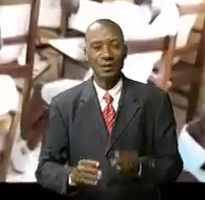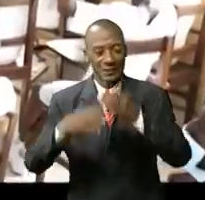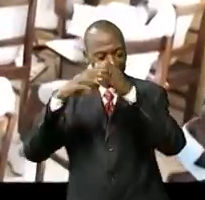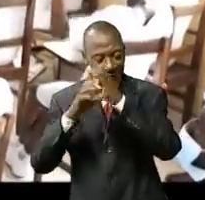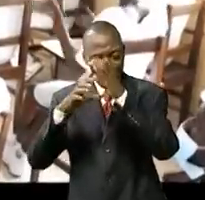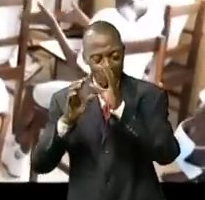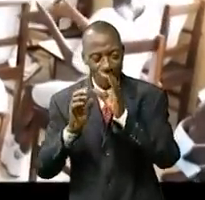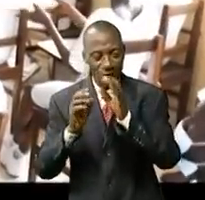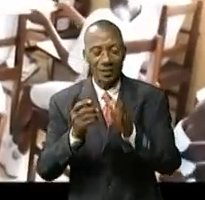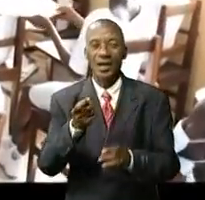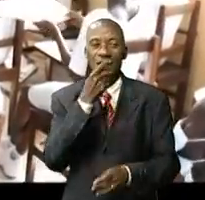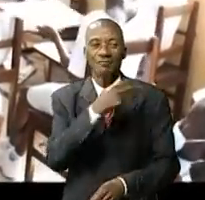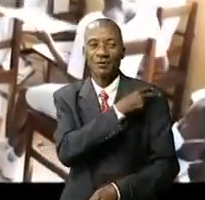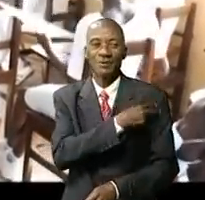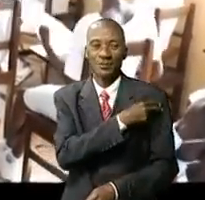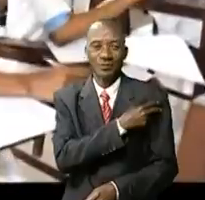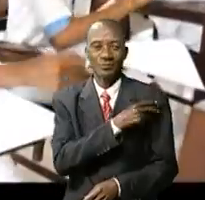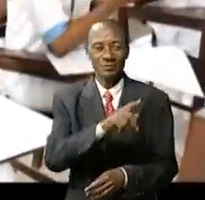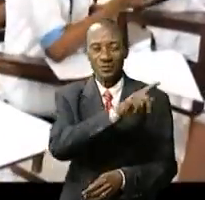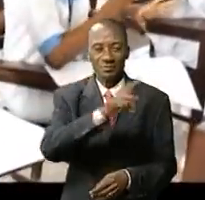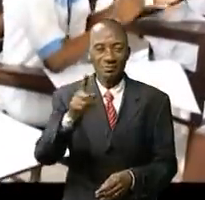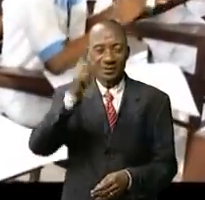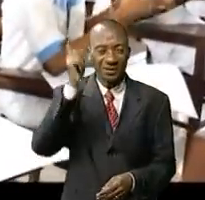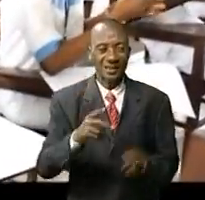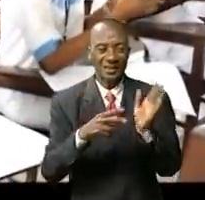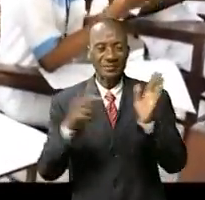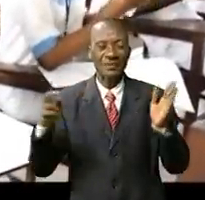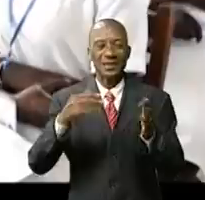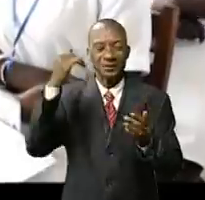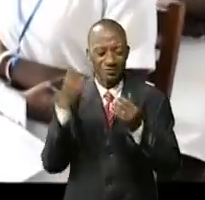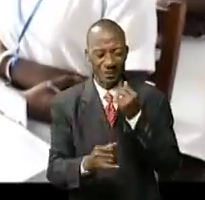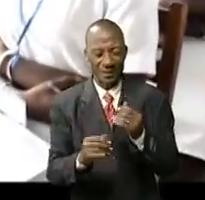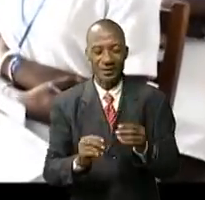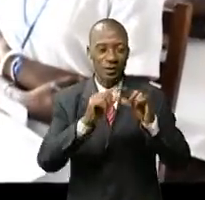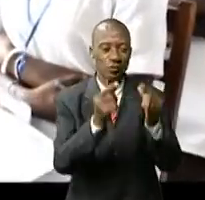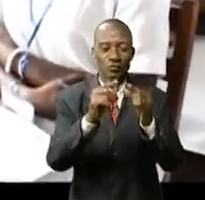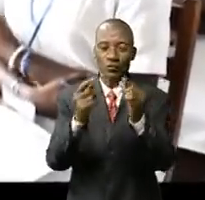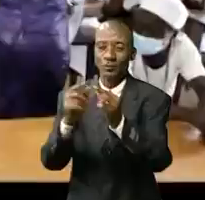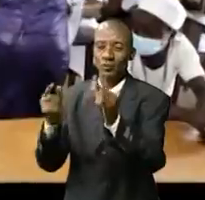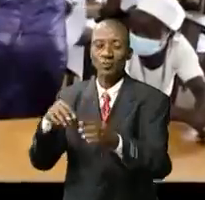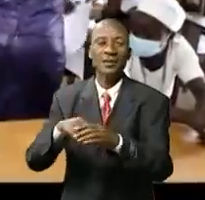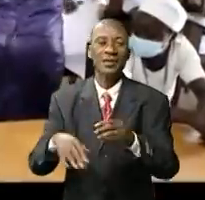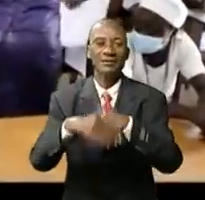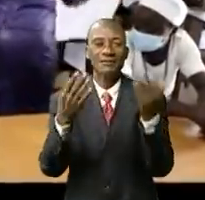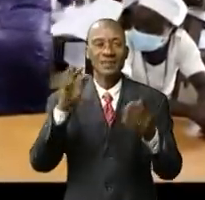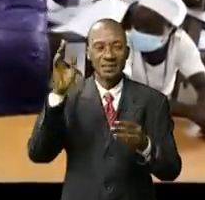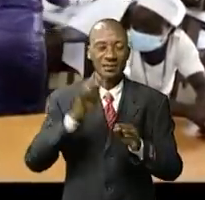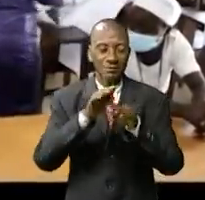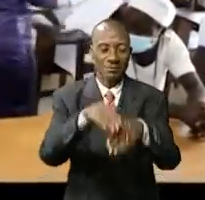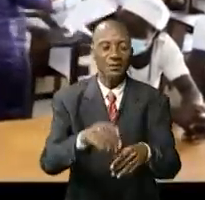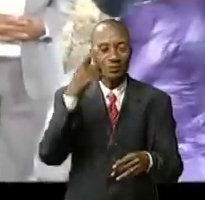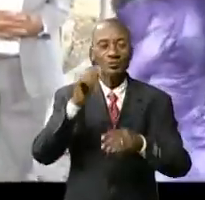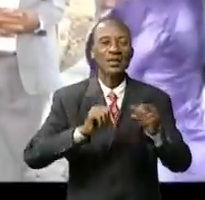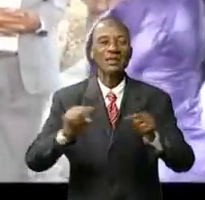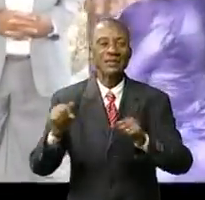organisées. 1170 finalistes répartis dans 5 poules de la ville de Kinshasa vont participer à ces épreuves, à